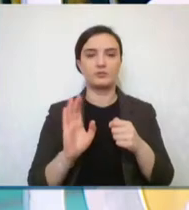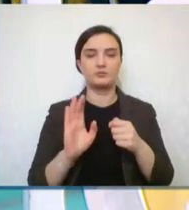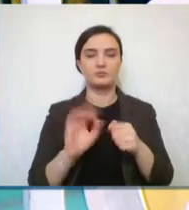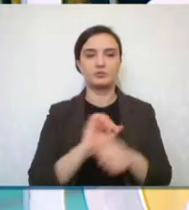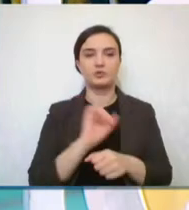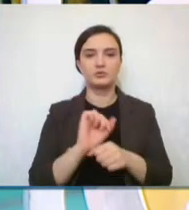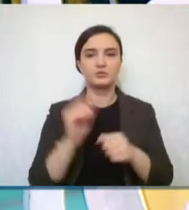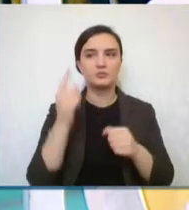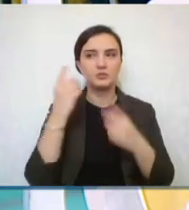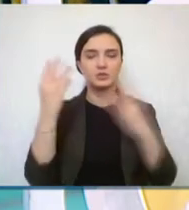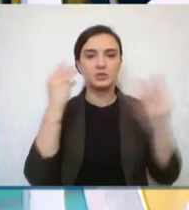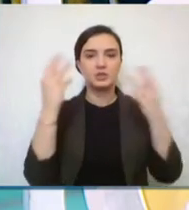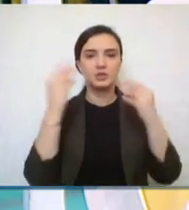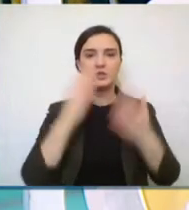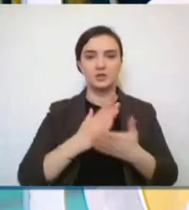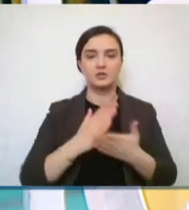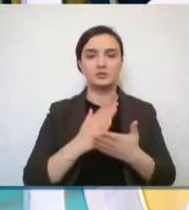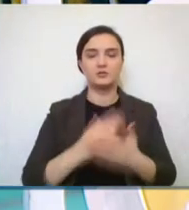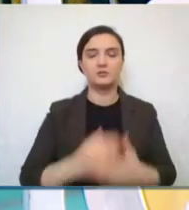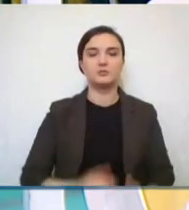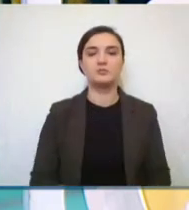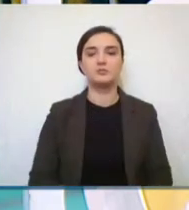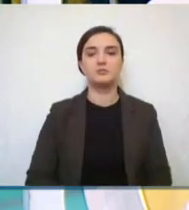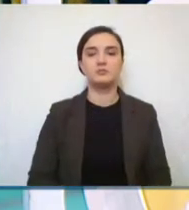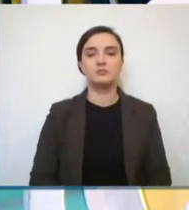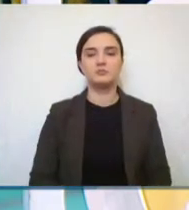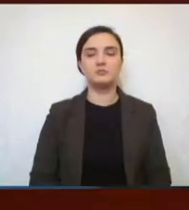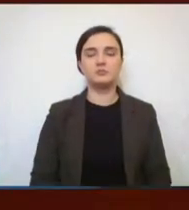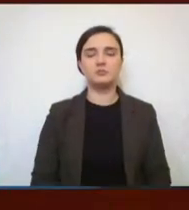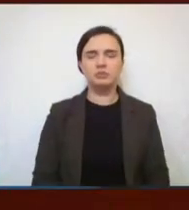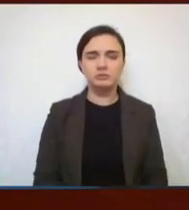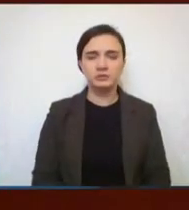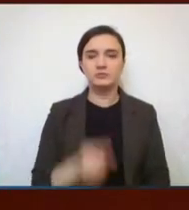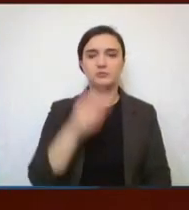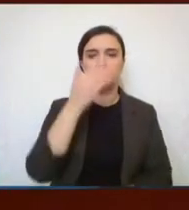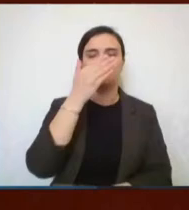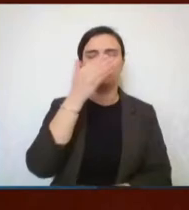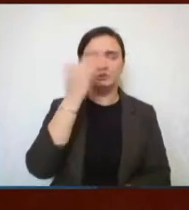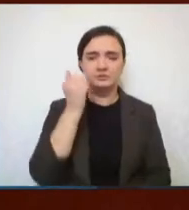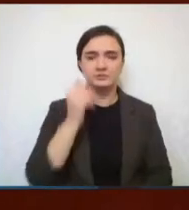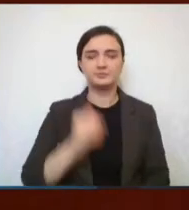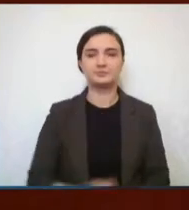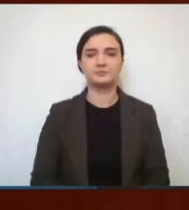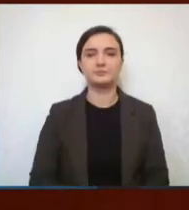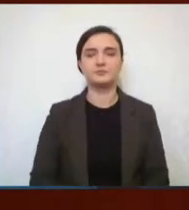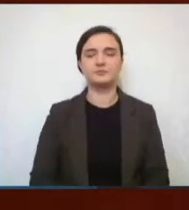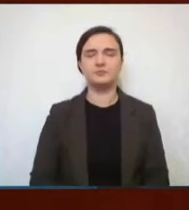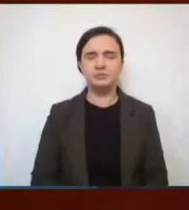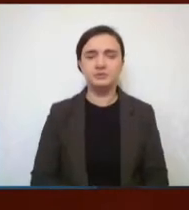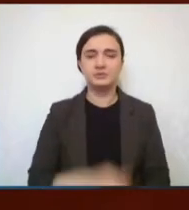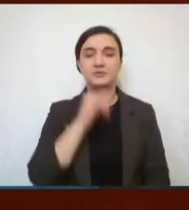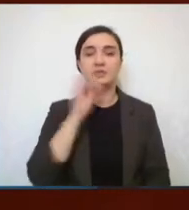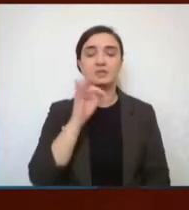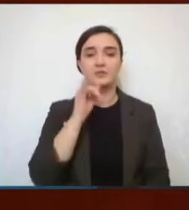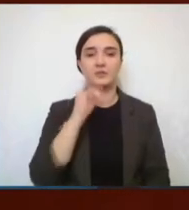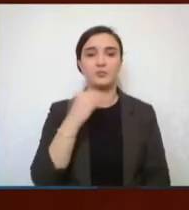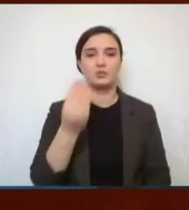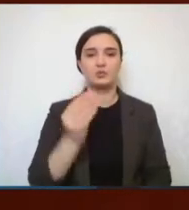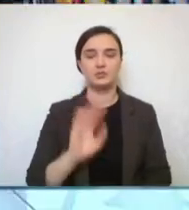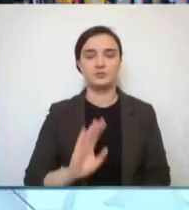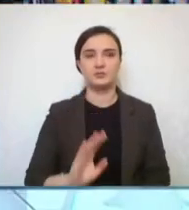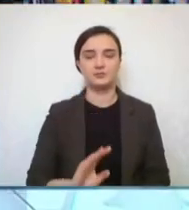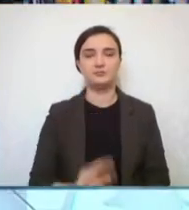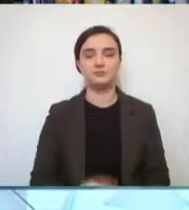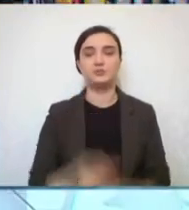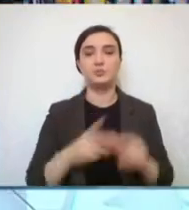რაც ამას იმას შეება რა ქვია. გახსენებთ. ანუ დავიწყები საშუალებას არ მაძლევს. ვერანაირად ვერ მოგცემს. ვერანაირად ვერ მოგცემს აქტუალ.